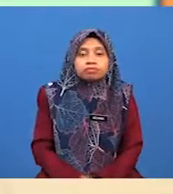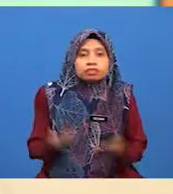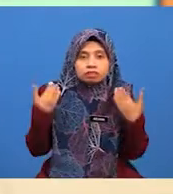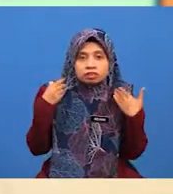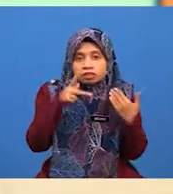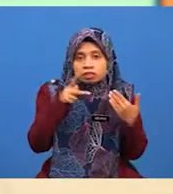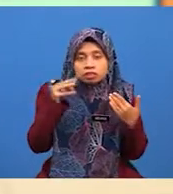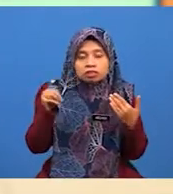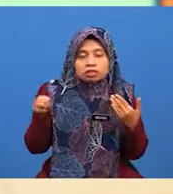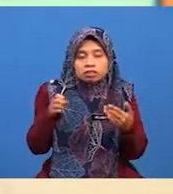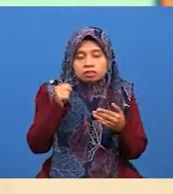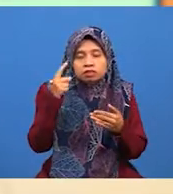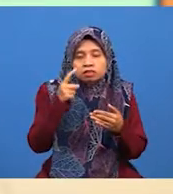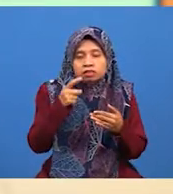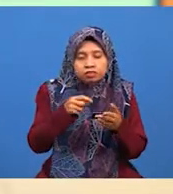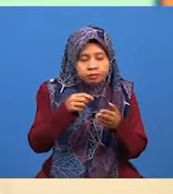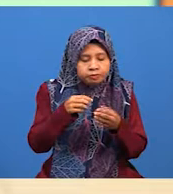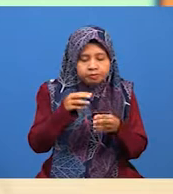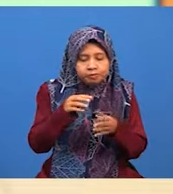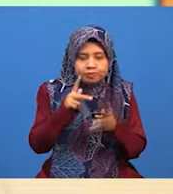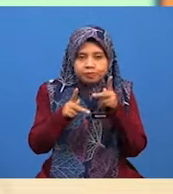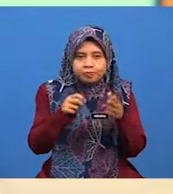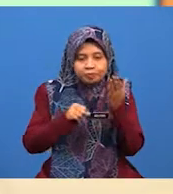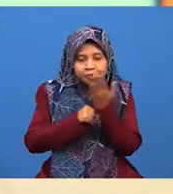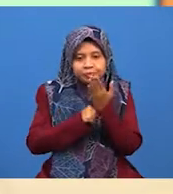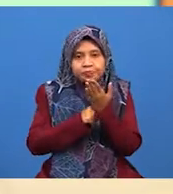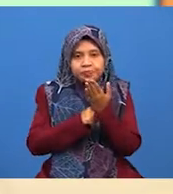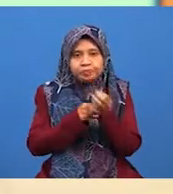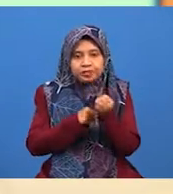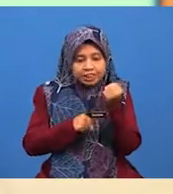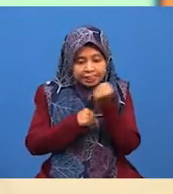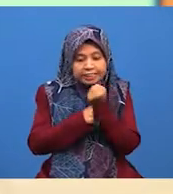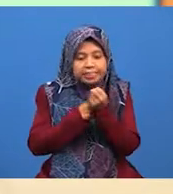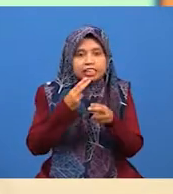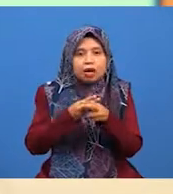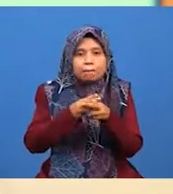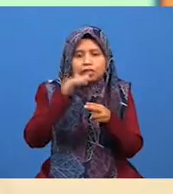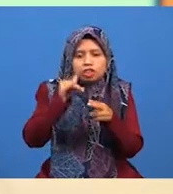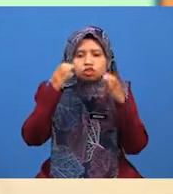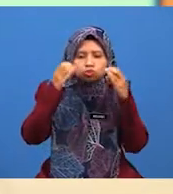Adakah murid-murid faham kata sendi nama yang Cikgu Red terangkan sebentar tadi?